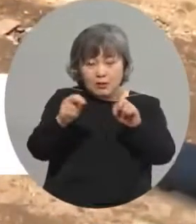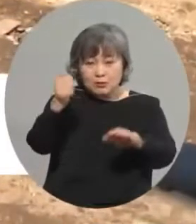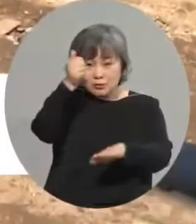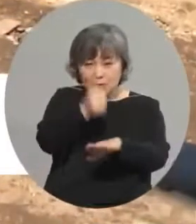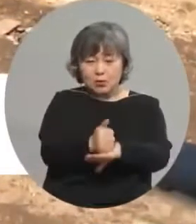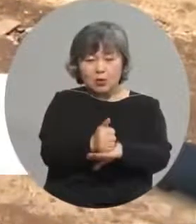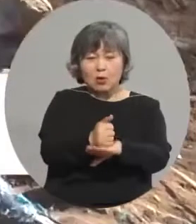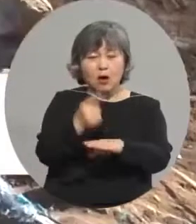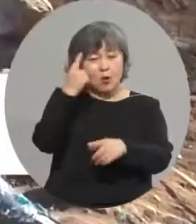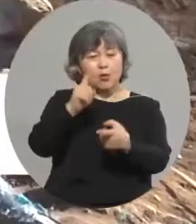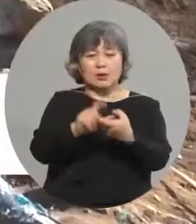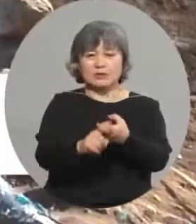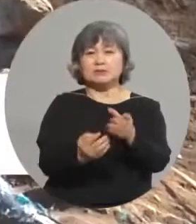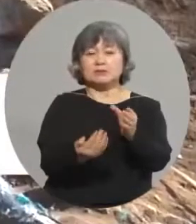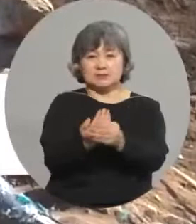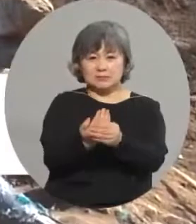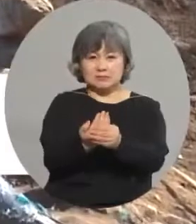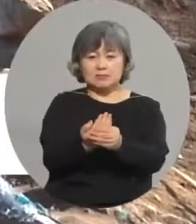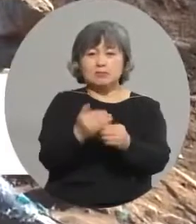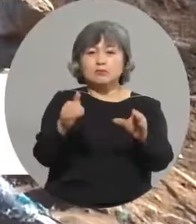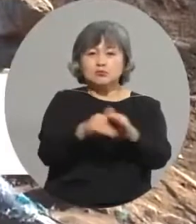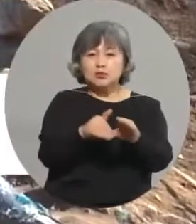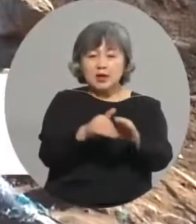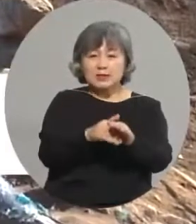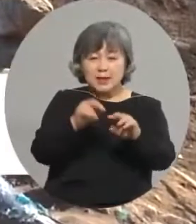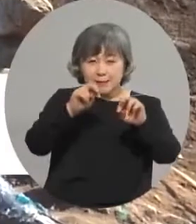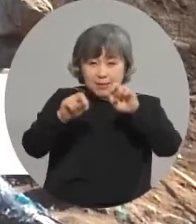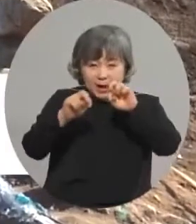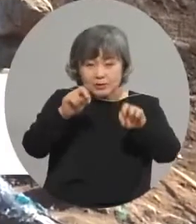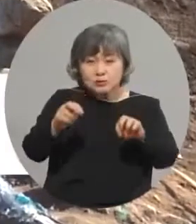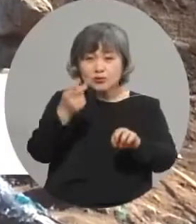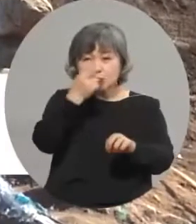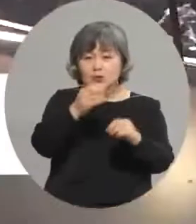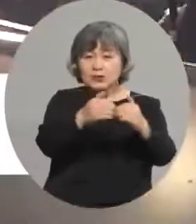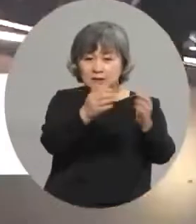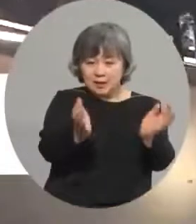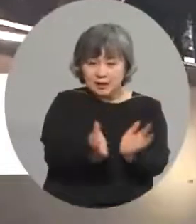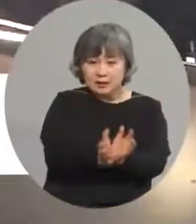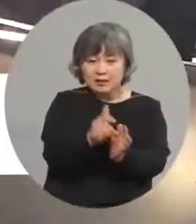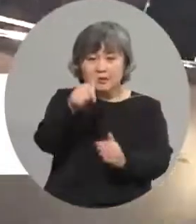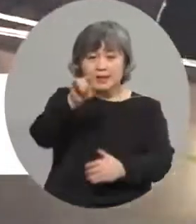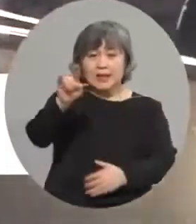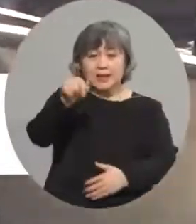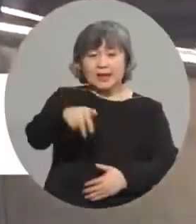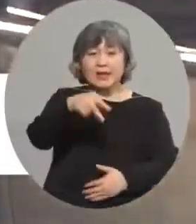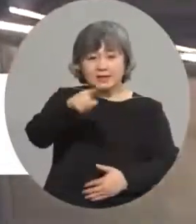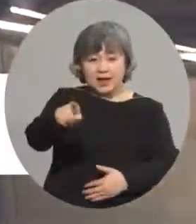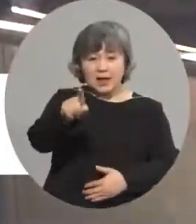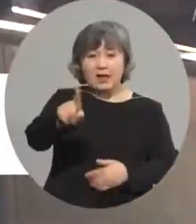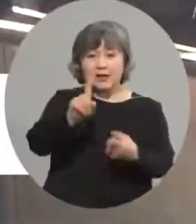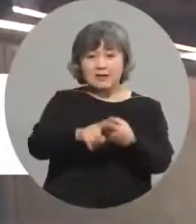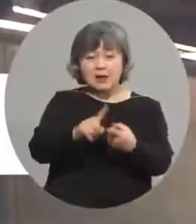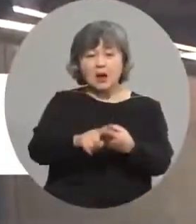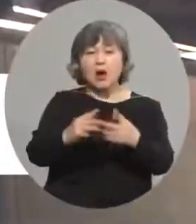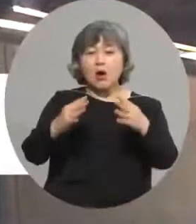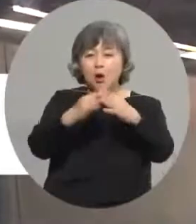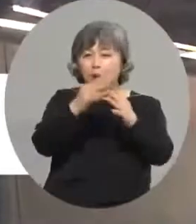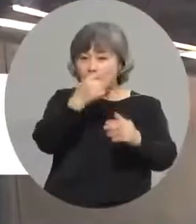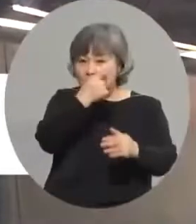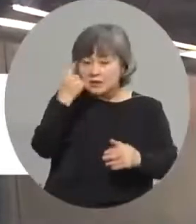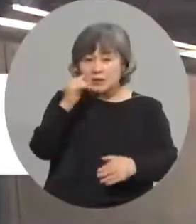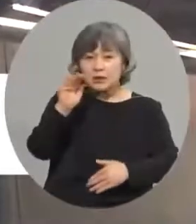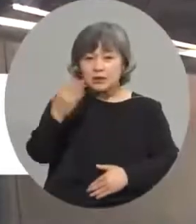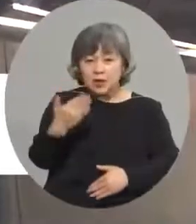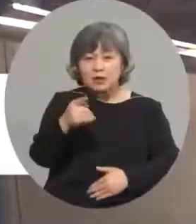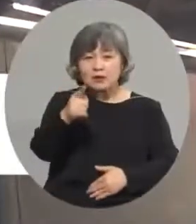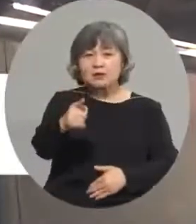관심을 모으고 있습니다 문화재 발굴조사 단 에 따르면 풍 폐지 관인 전주 객사 에서 고려시대 때 건축물이 물반 칭하는